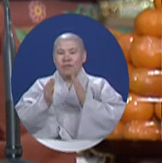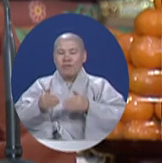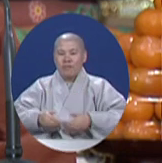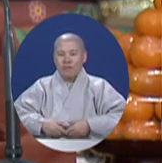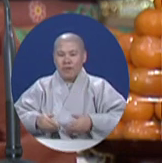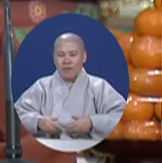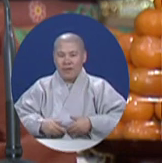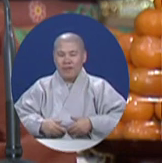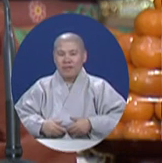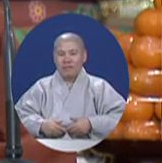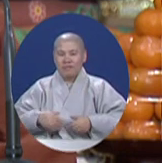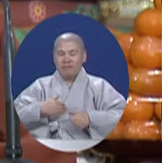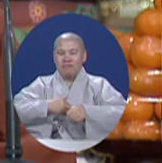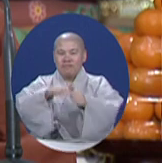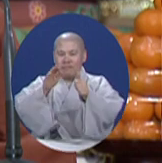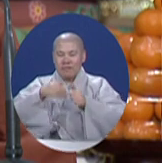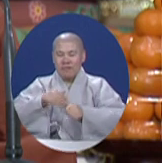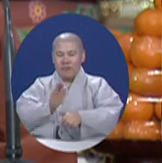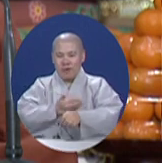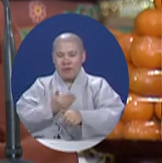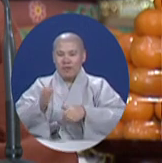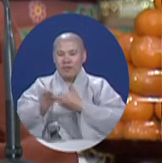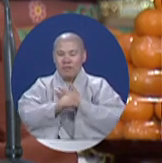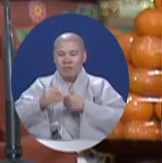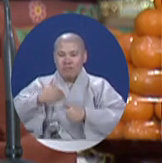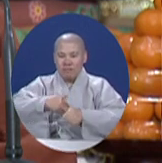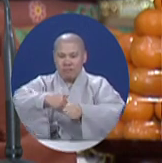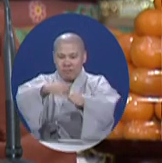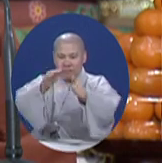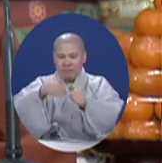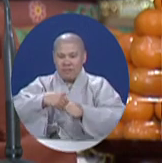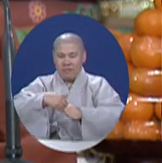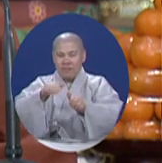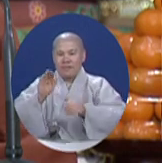그걸 출송시킨다고 그래요. 출송. 내보내는 거예요.